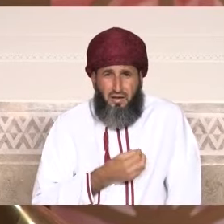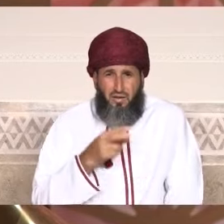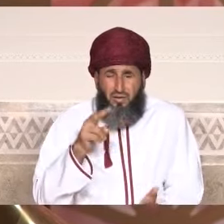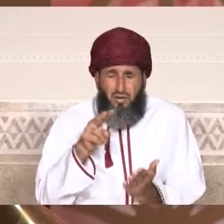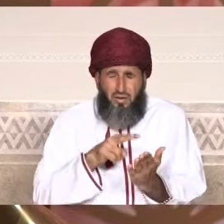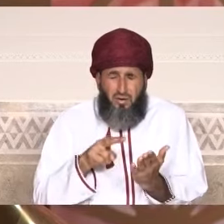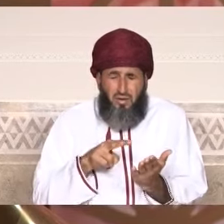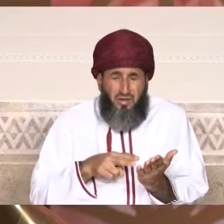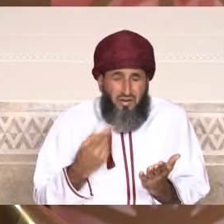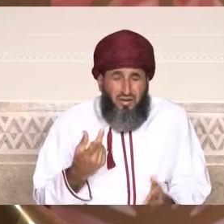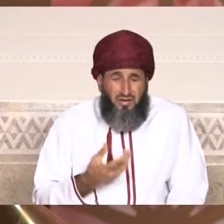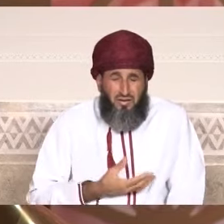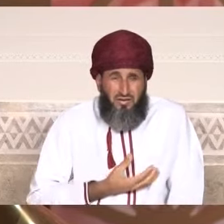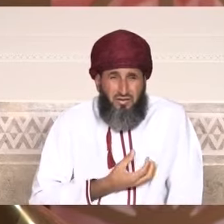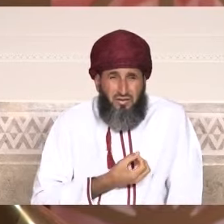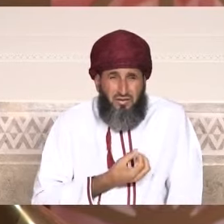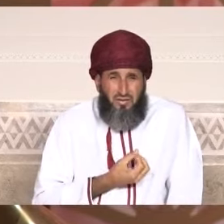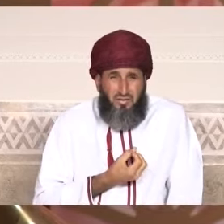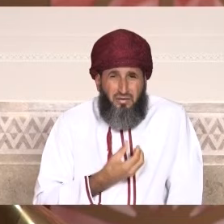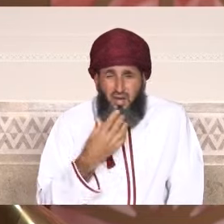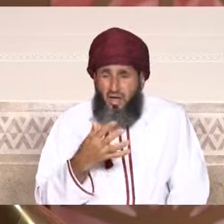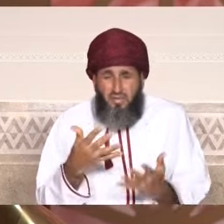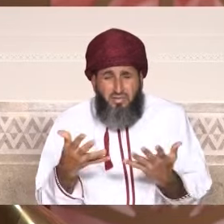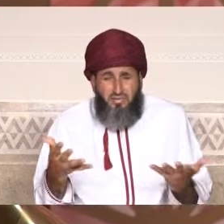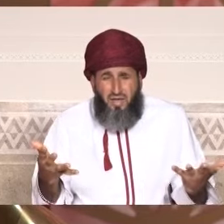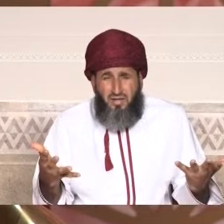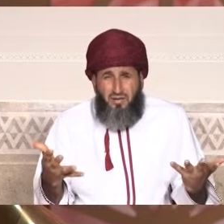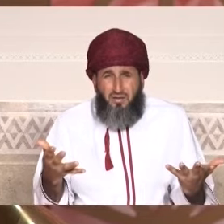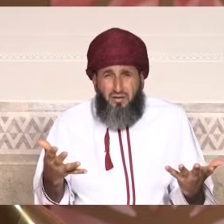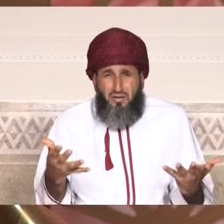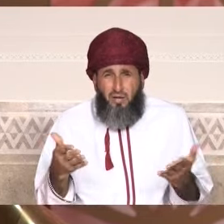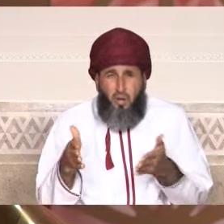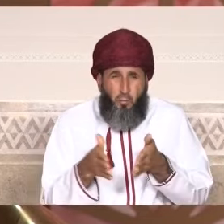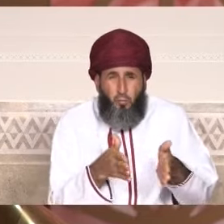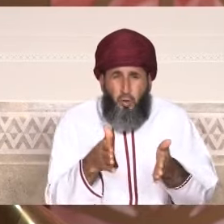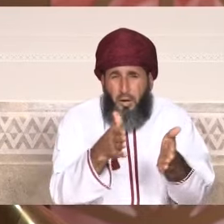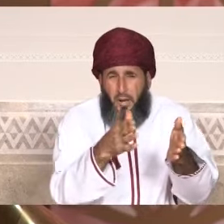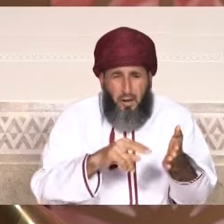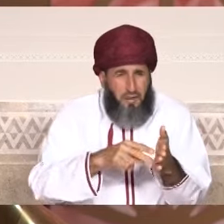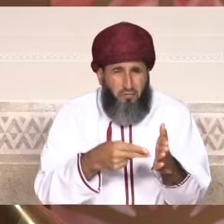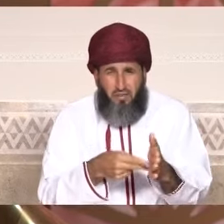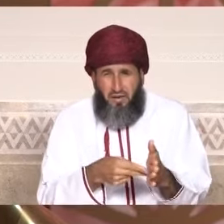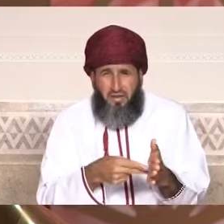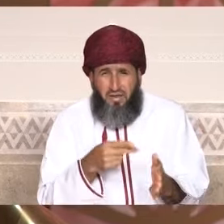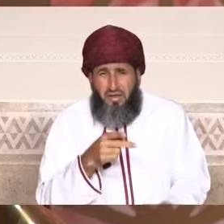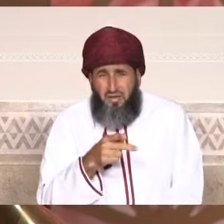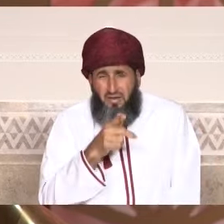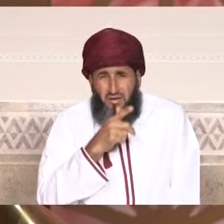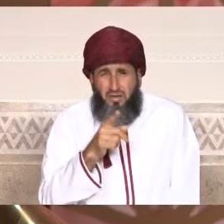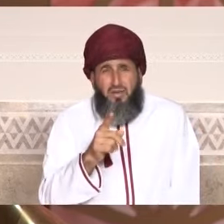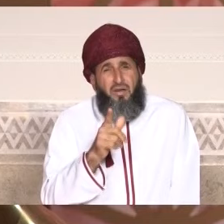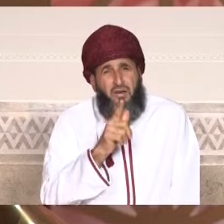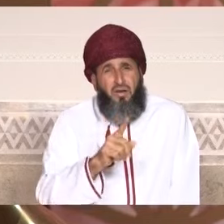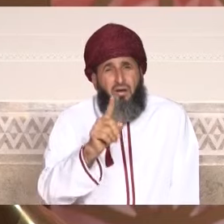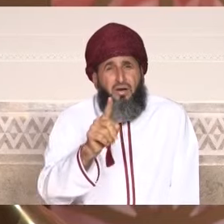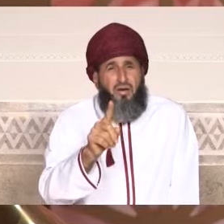وبتلاوتها بما يتيسر لهم من سبل ووسائل، ففي هذه الحالة قد نقول